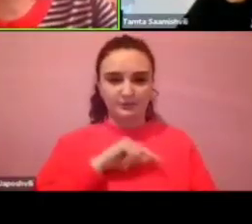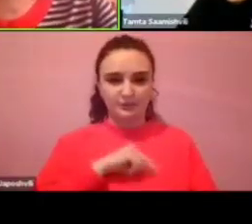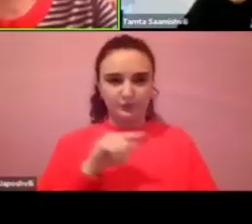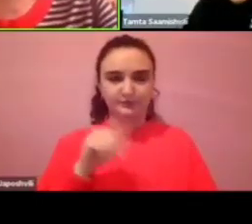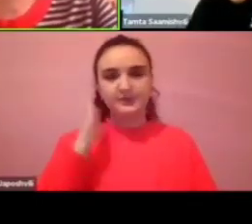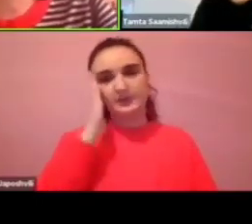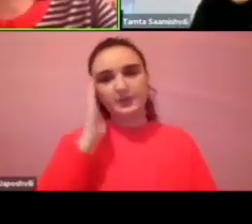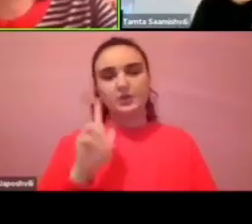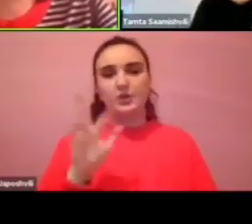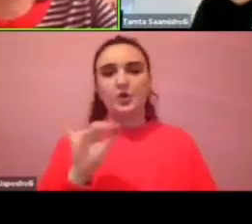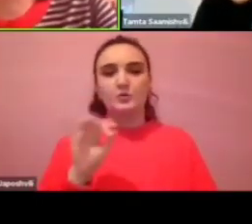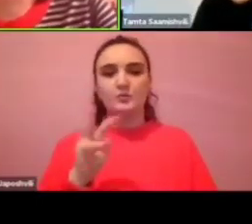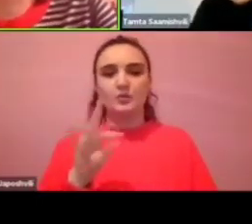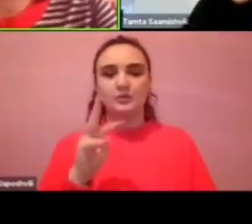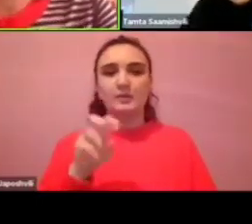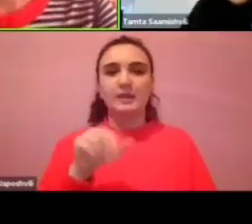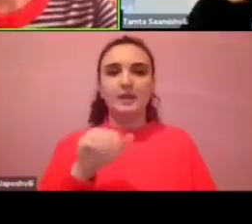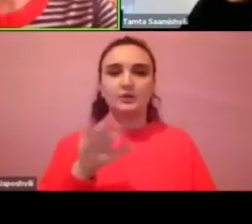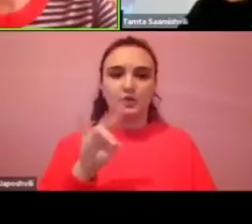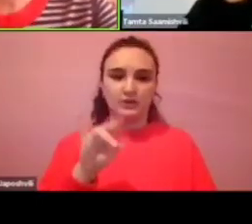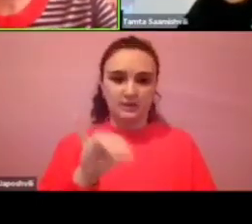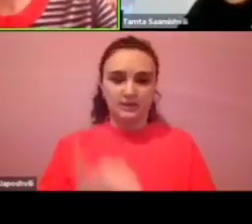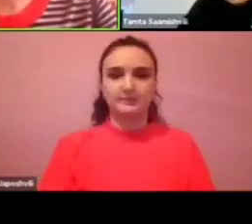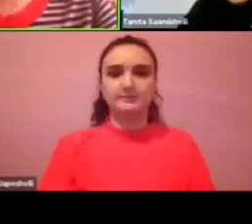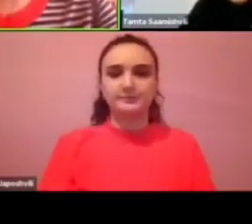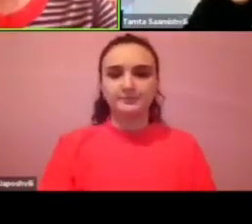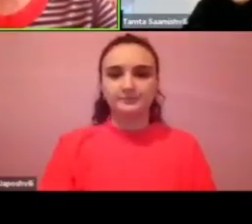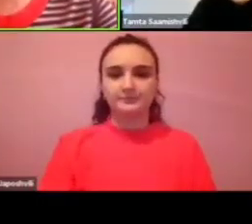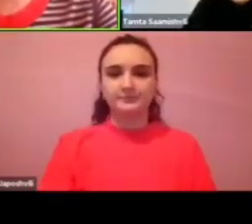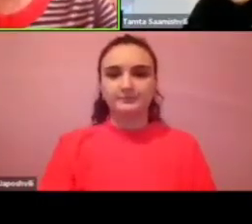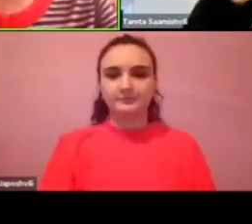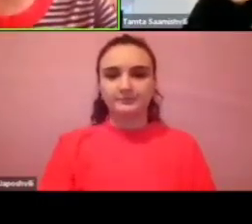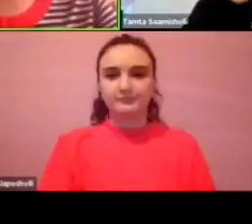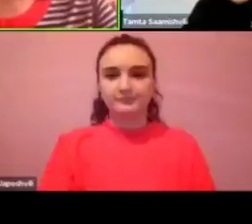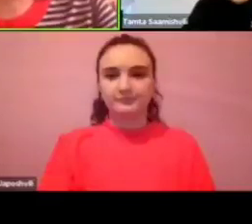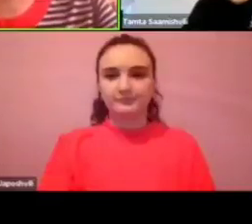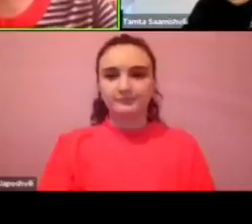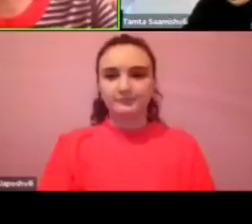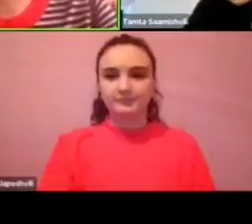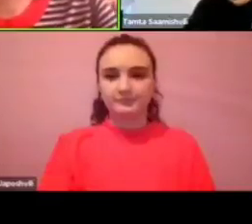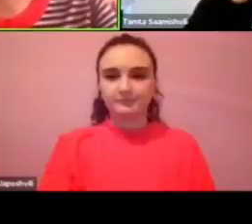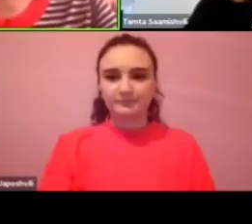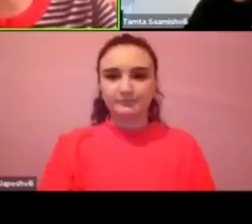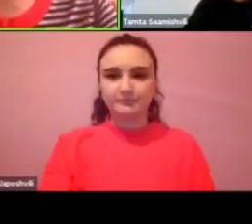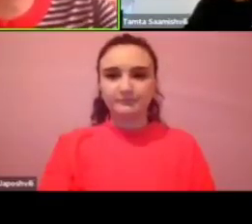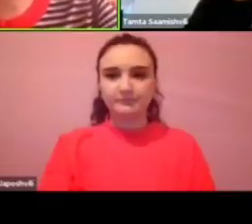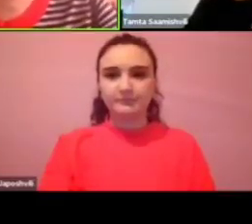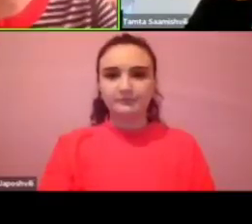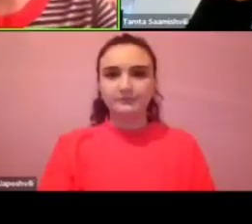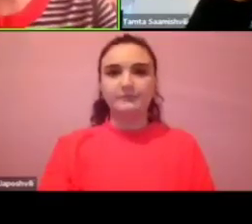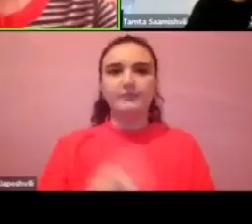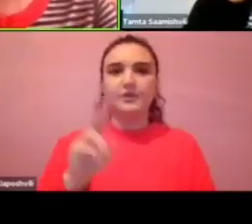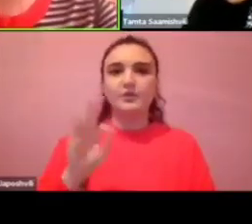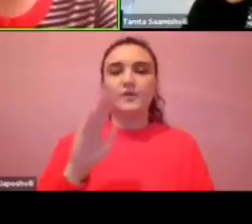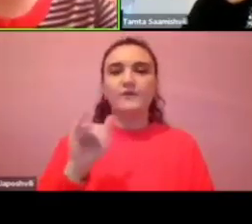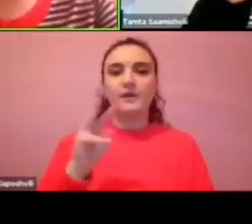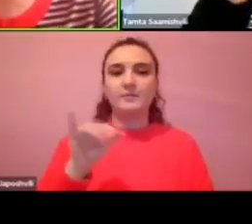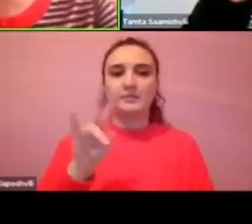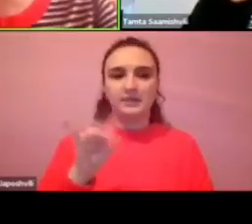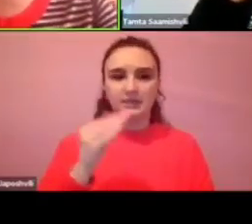ძილის ჰორმონი, მაგალითად მელატონინი, რომელიც დიახ დიდი ნაწილი ისევ ნაწლავებში გამომუშავდება. დოფამინი, ეს